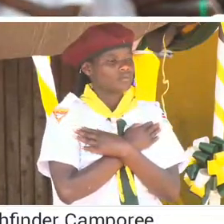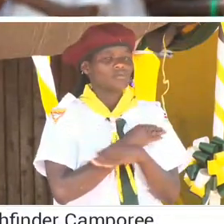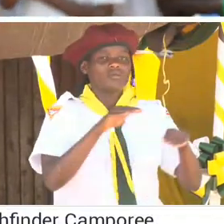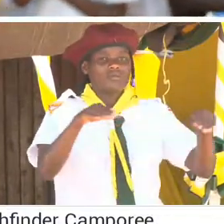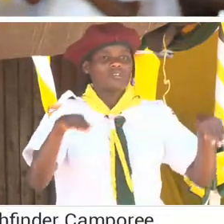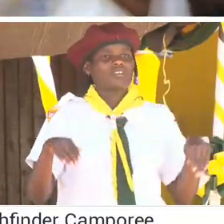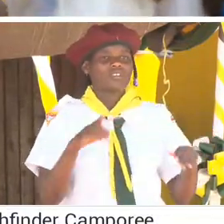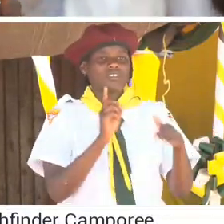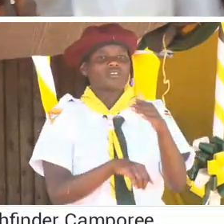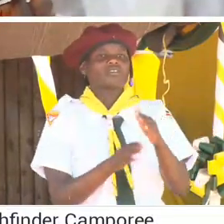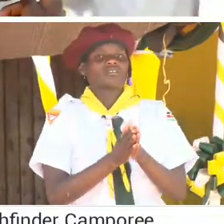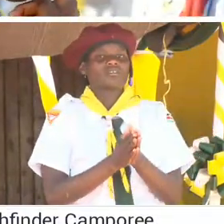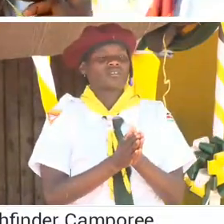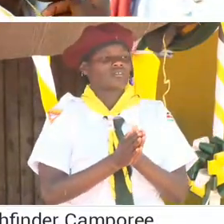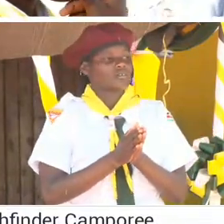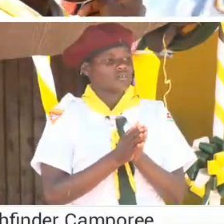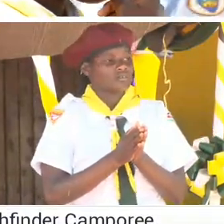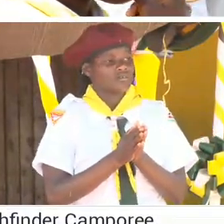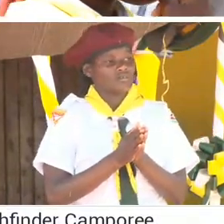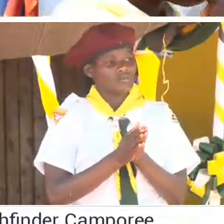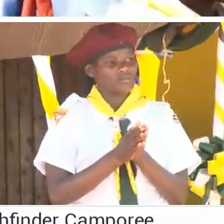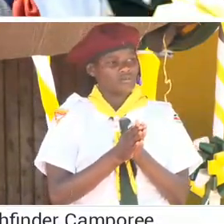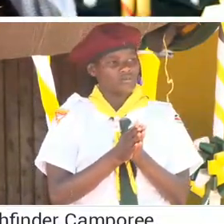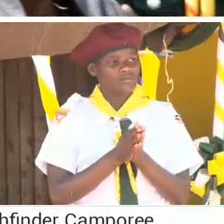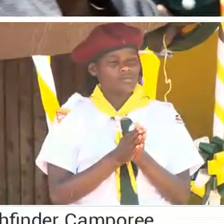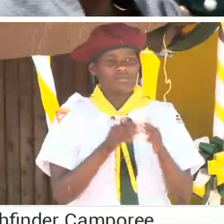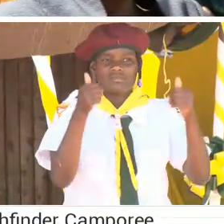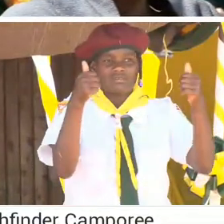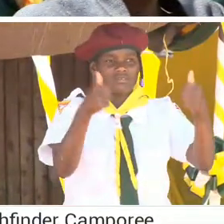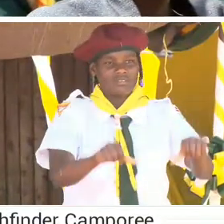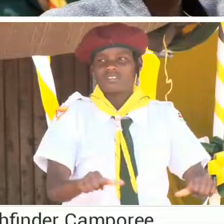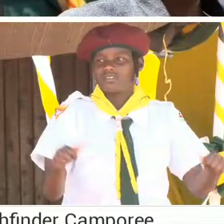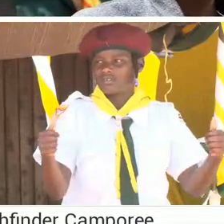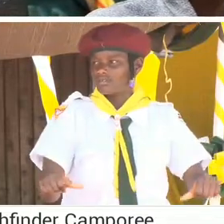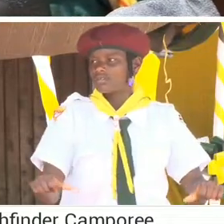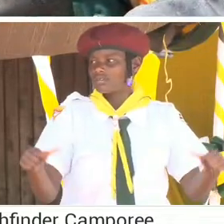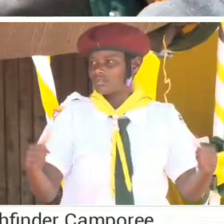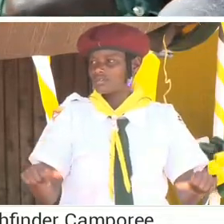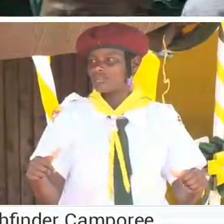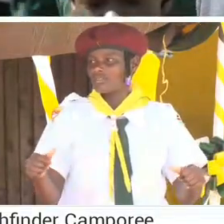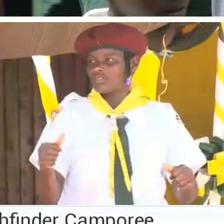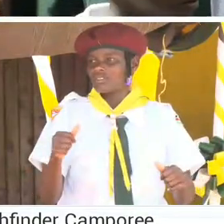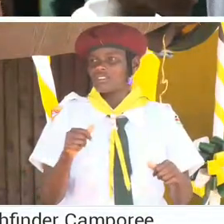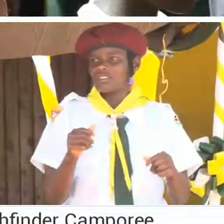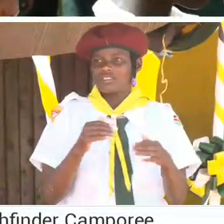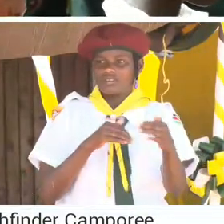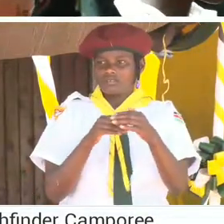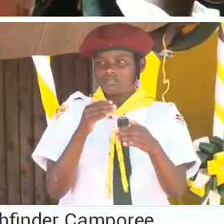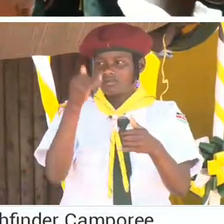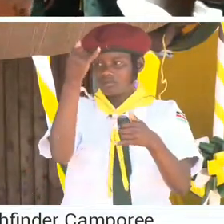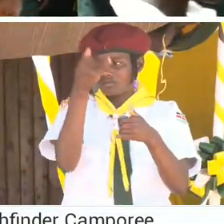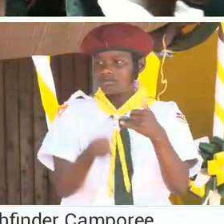Unangoja nini? Bwana kubariki sana. Yuko mwingine? Napoelekea mwisho wa wito huu.